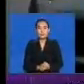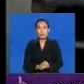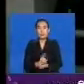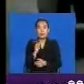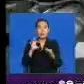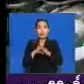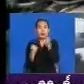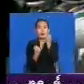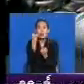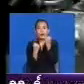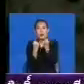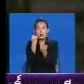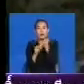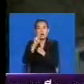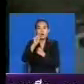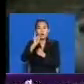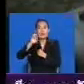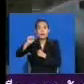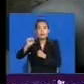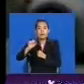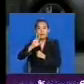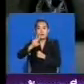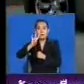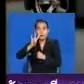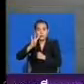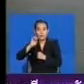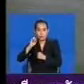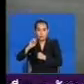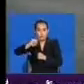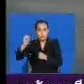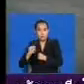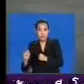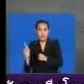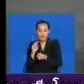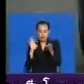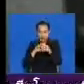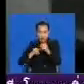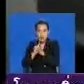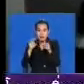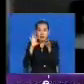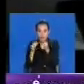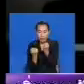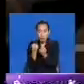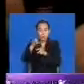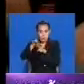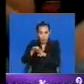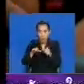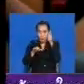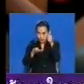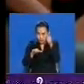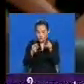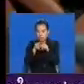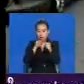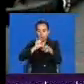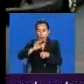Faraday Z หรือ Nissan 370Z ก็ได้รับรางวัล Most Fun Award ซึ่งเป็นหนึ่งในรางวัลรถยอดเยี่ยมแห่งปีของประเทศ